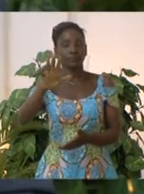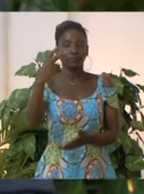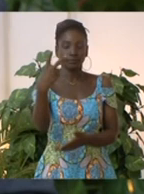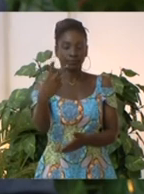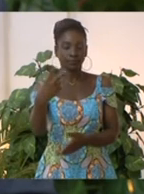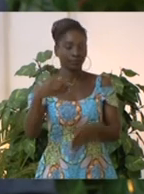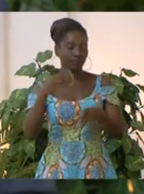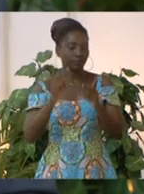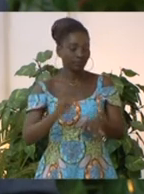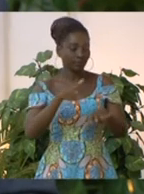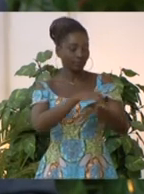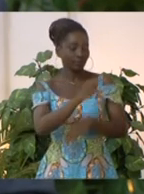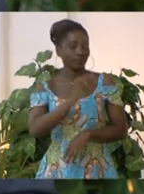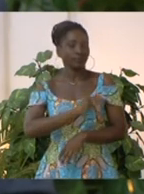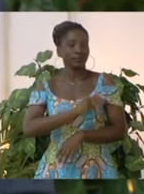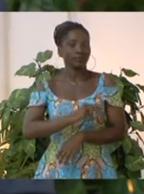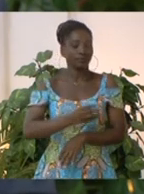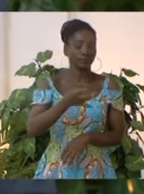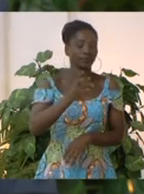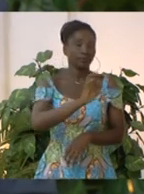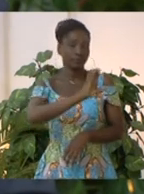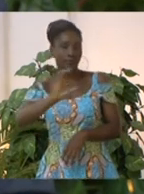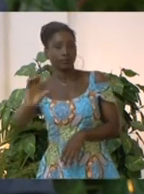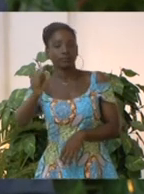Personnel d'astreinte, 716.